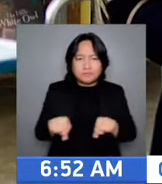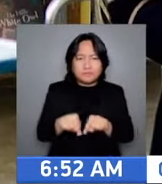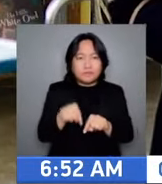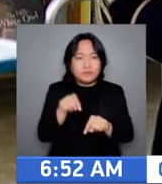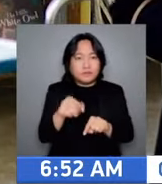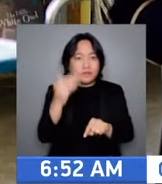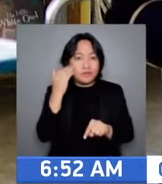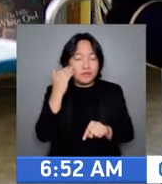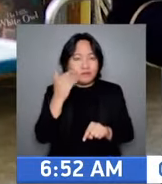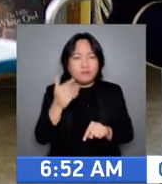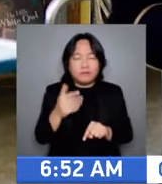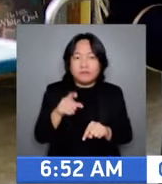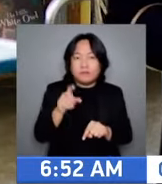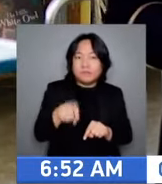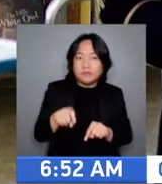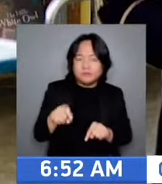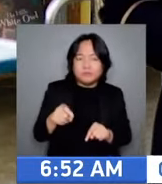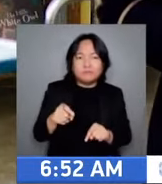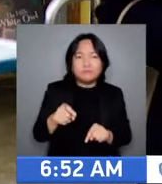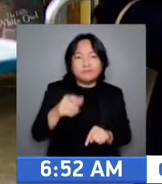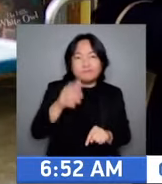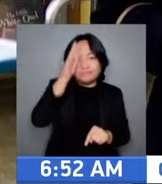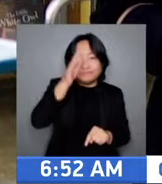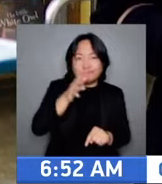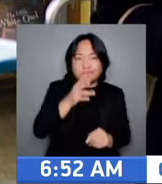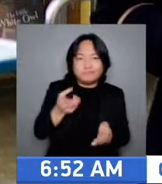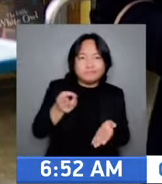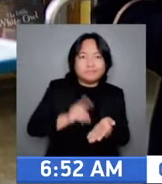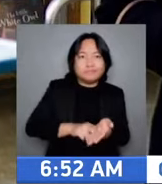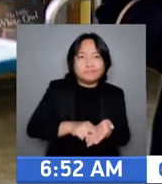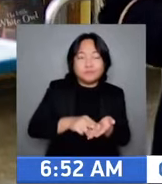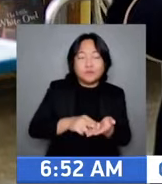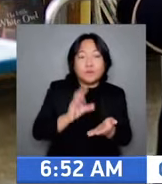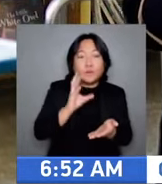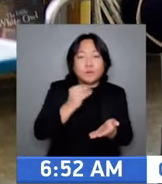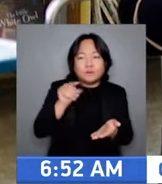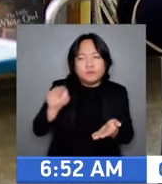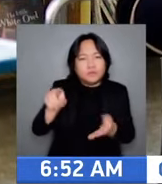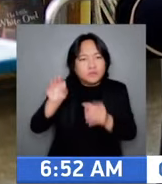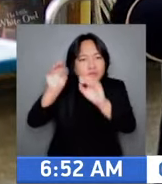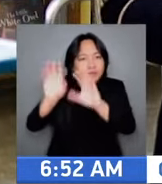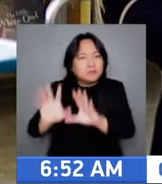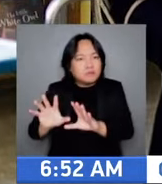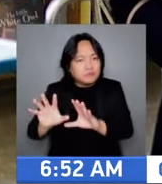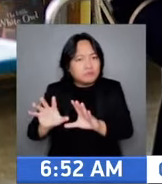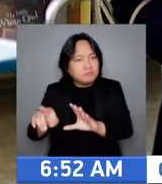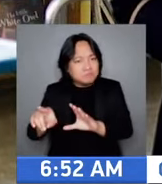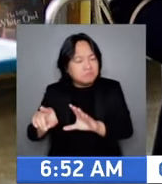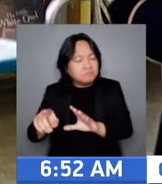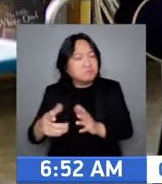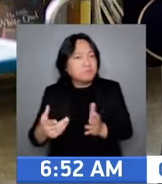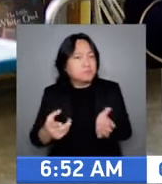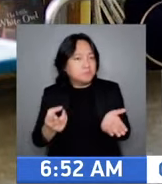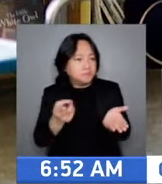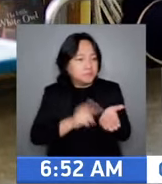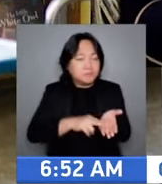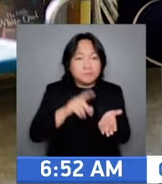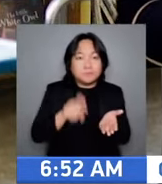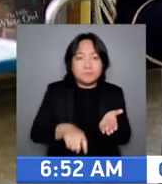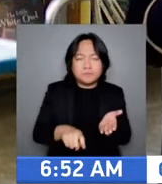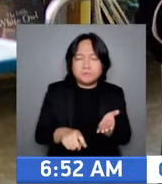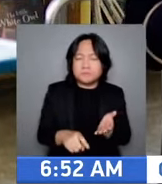pinapapirmahan daw sa mga magulang ng isang teacher mula sa Rizal. Pero bago kayo pumirma, alam nyo ba ang ibig sabihin